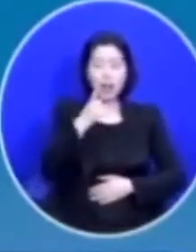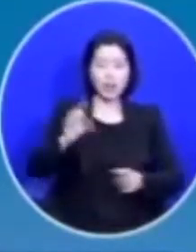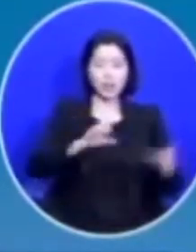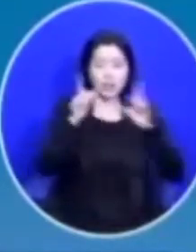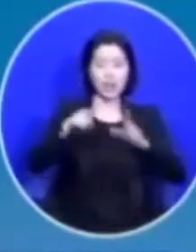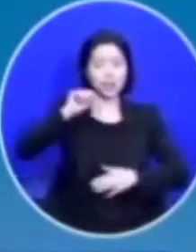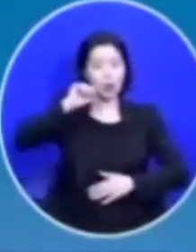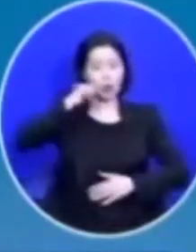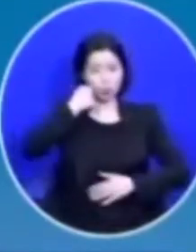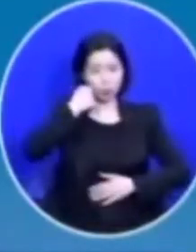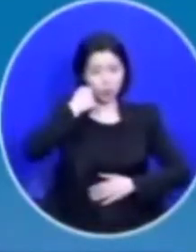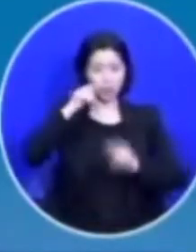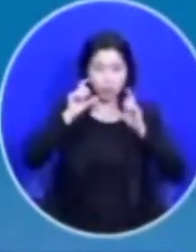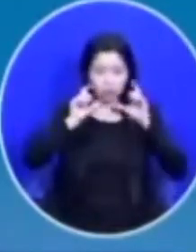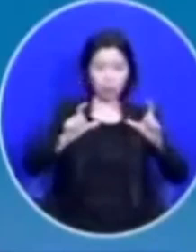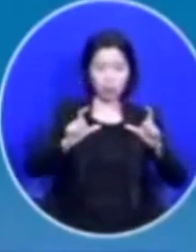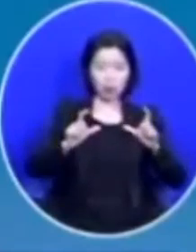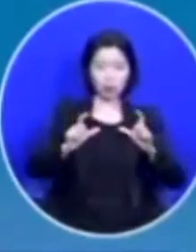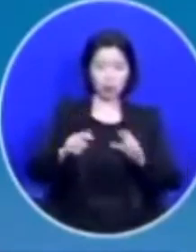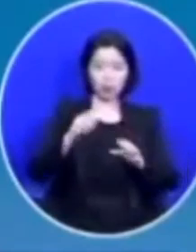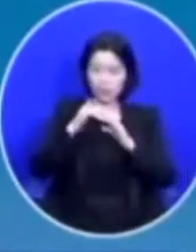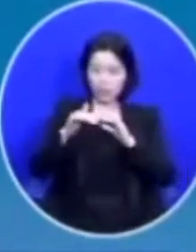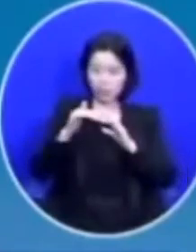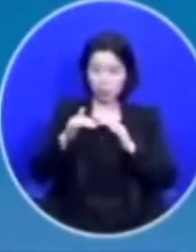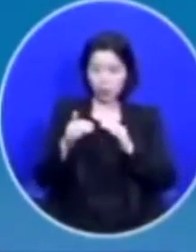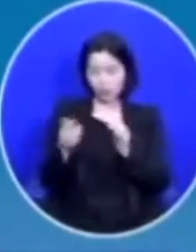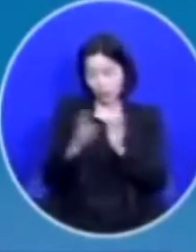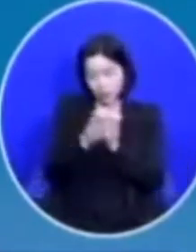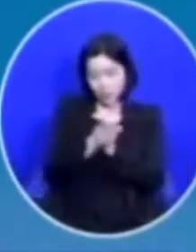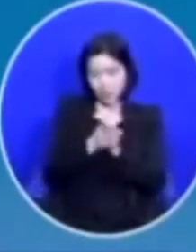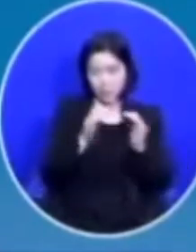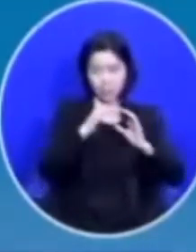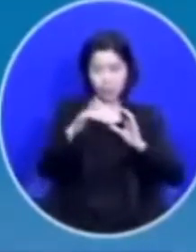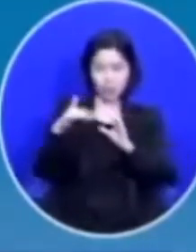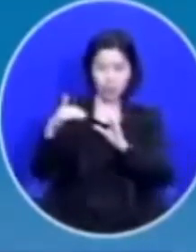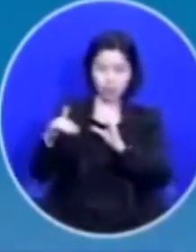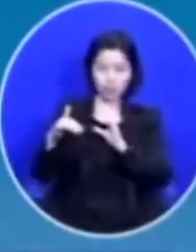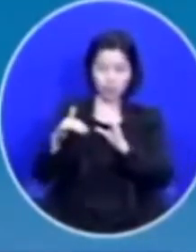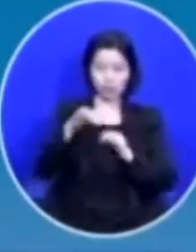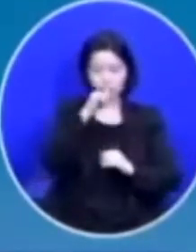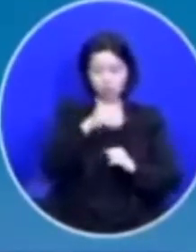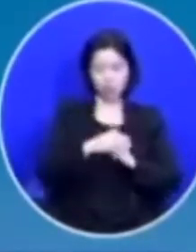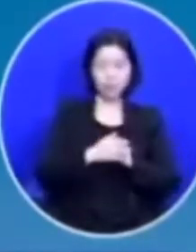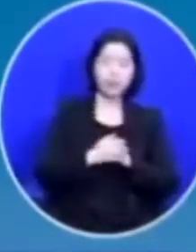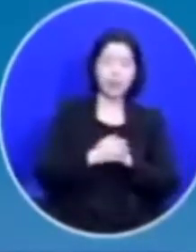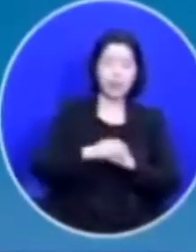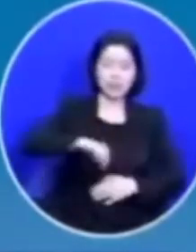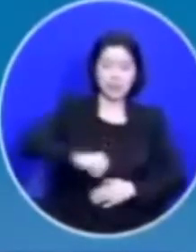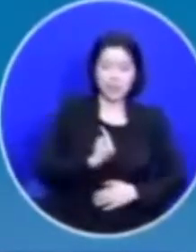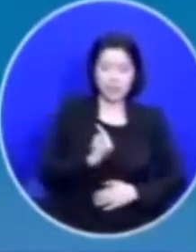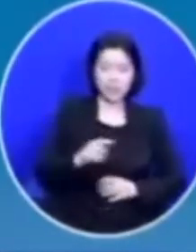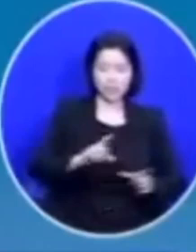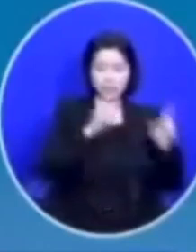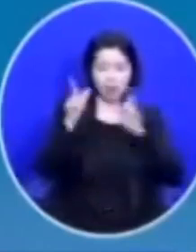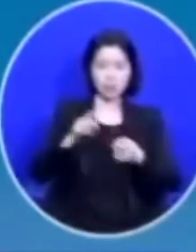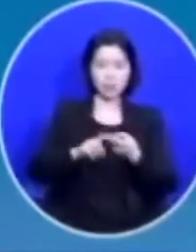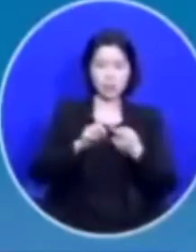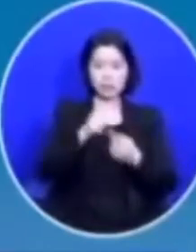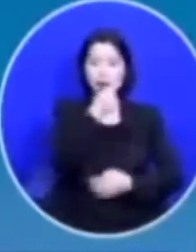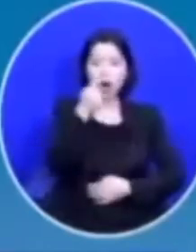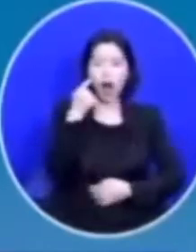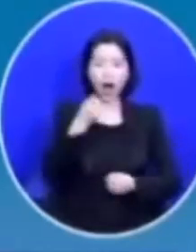이메일 성탄 편지를 보냈습니다 그는 그 편지에서 자신의 삶에 대해서 간 정했습니다